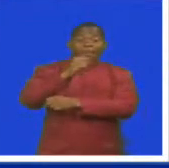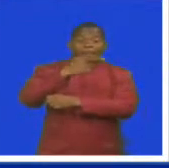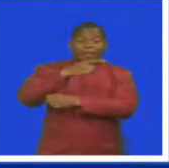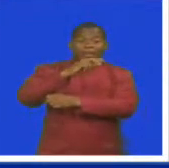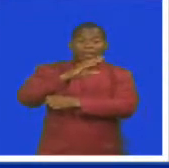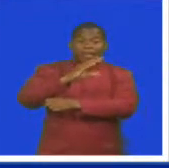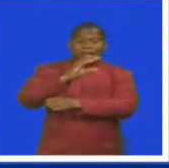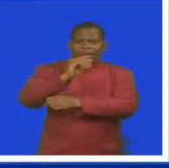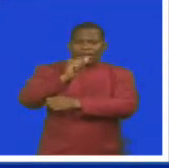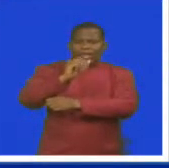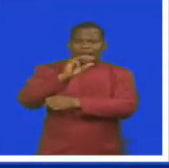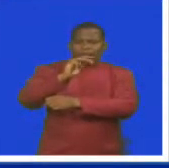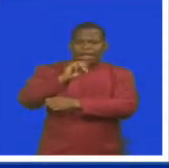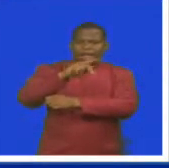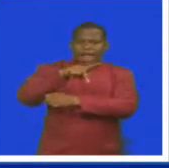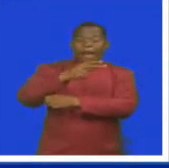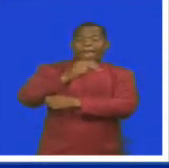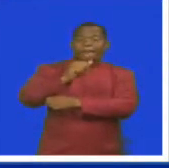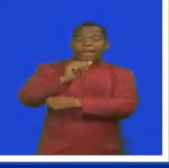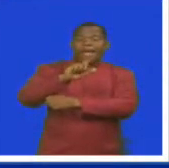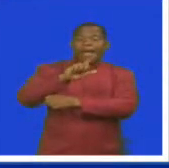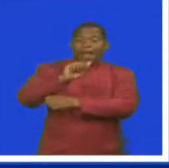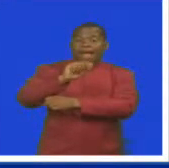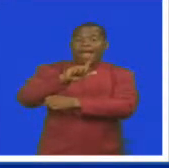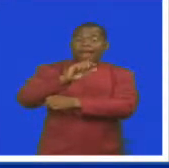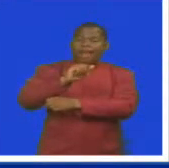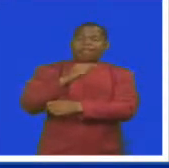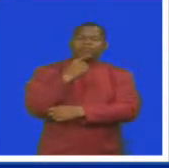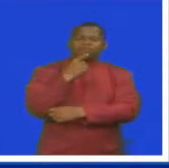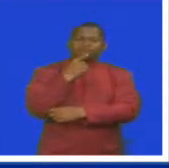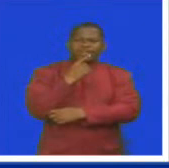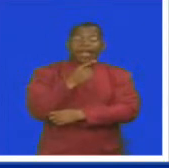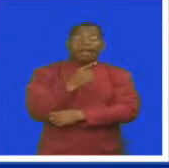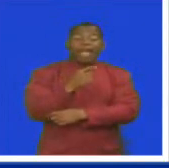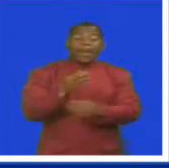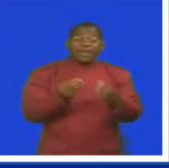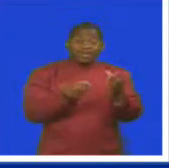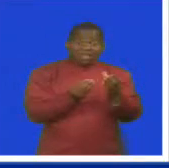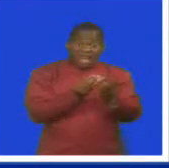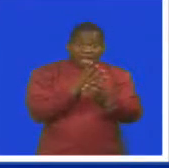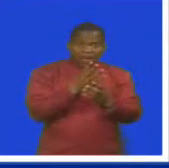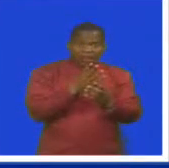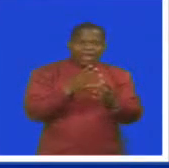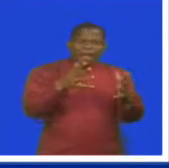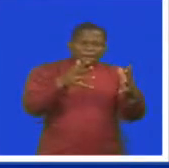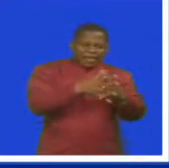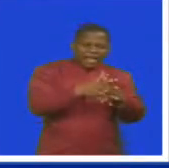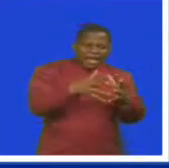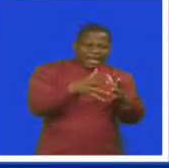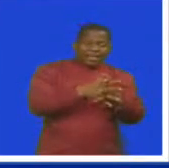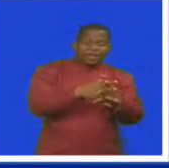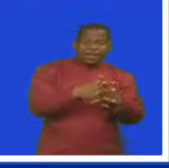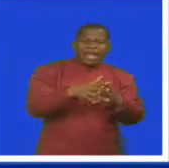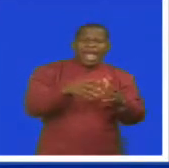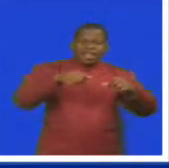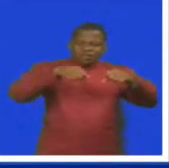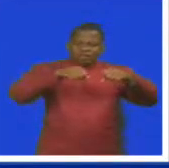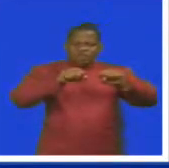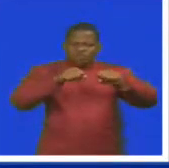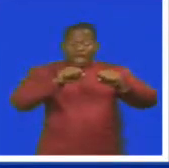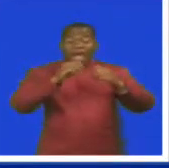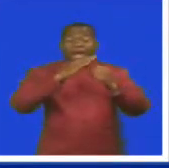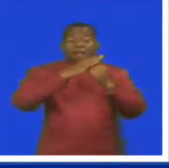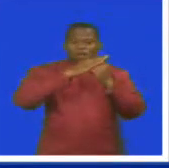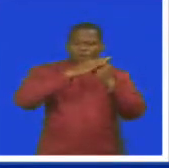nemalunga ePhalamende uyajabula ngendlela emalunga ePhalamende lafaka ngayo imibono nemivo yawo ekufutukisweni kwetinkundla delive.